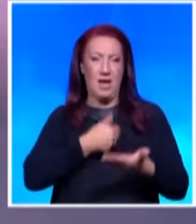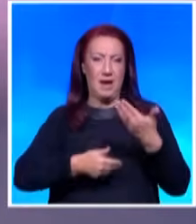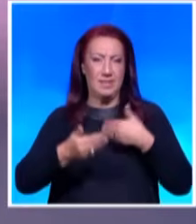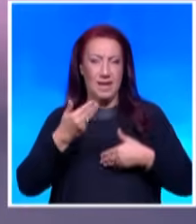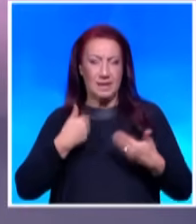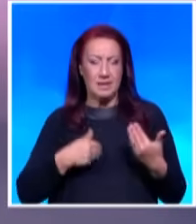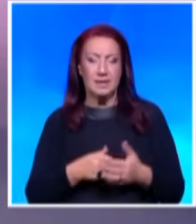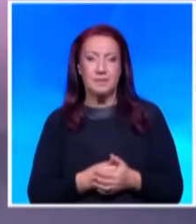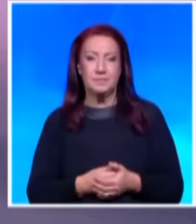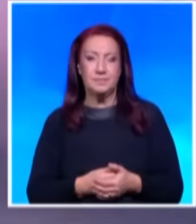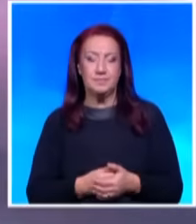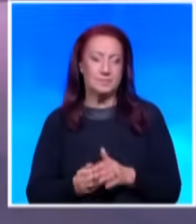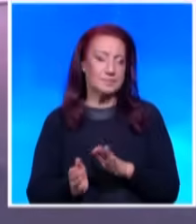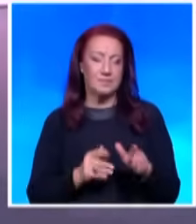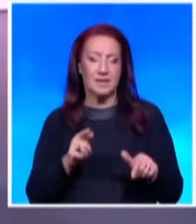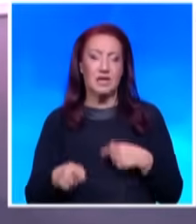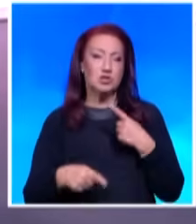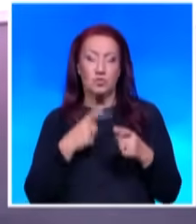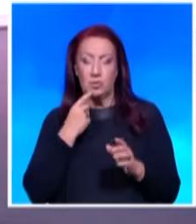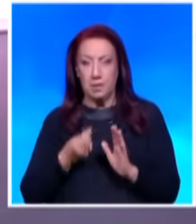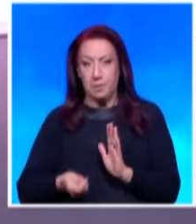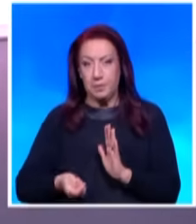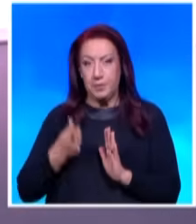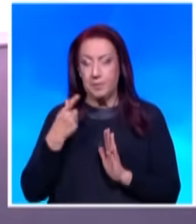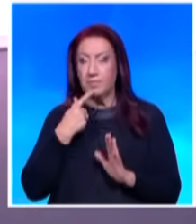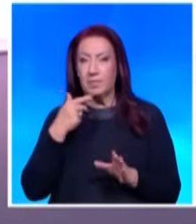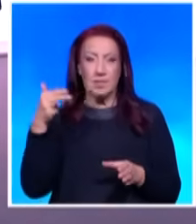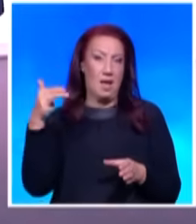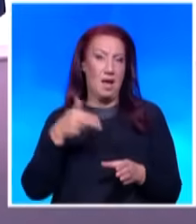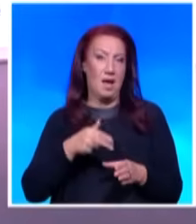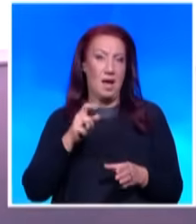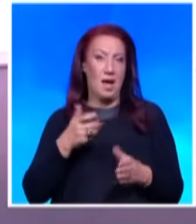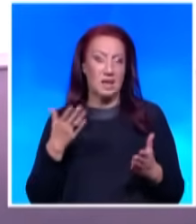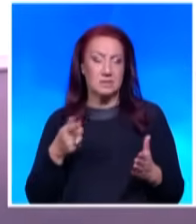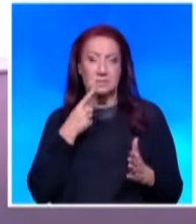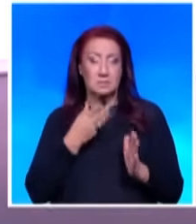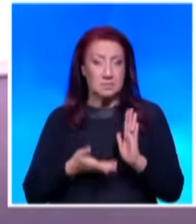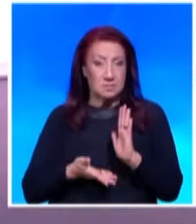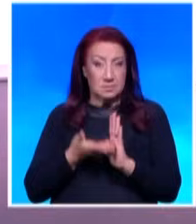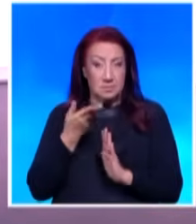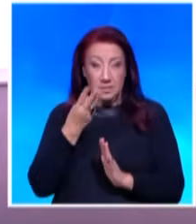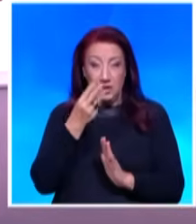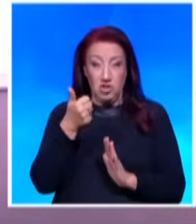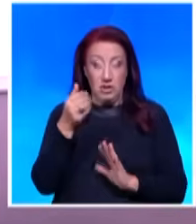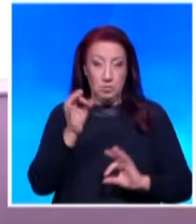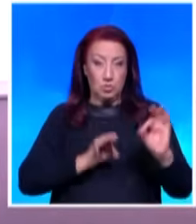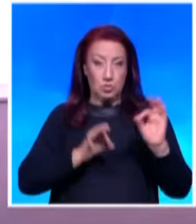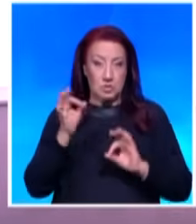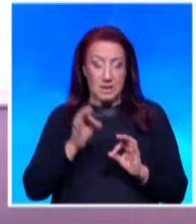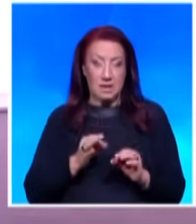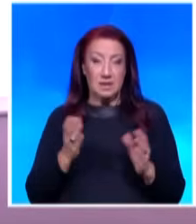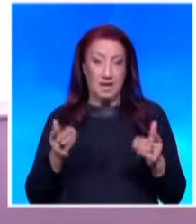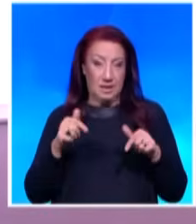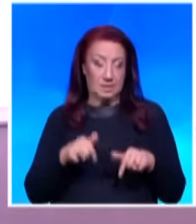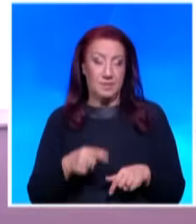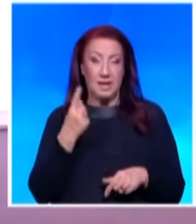Сега към драстичното поскъпване на природния газ. След като цената на синьото гориво скочи с 36% от 1 ноември и мегават час вече